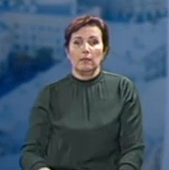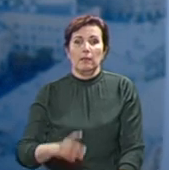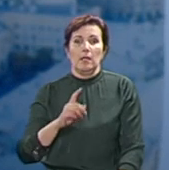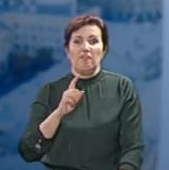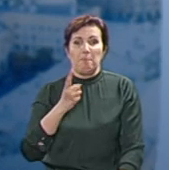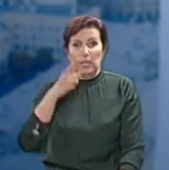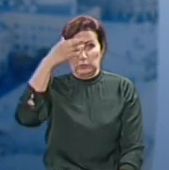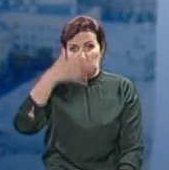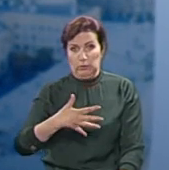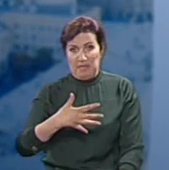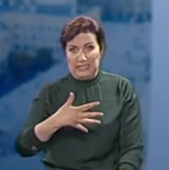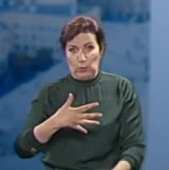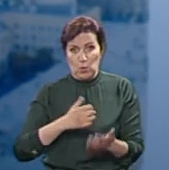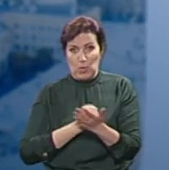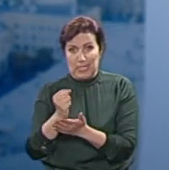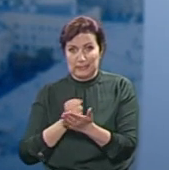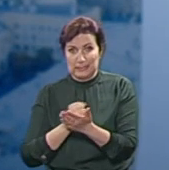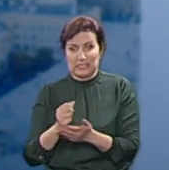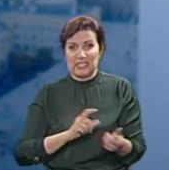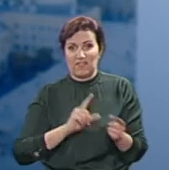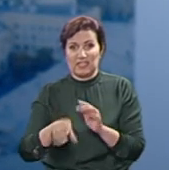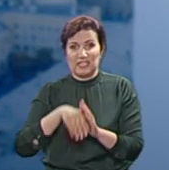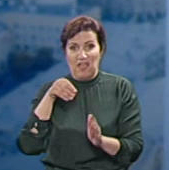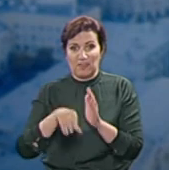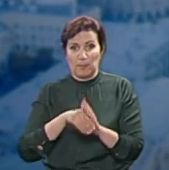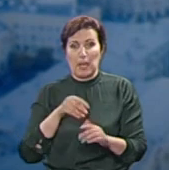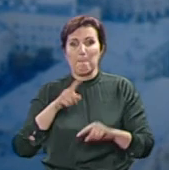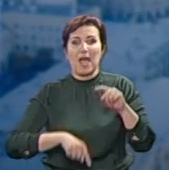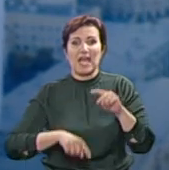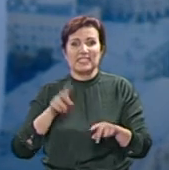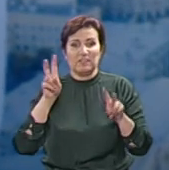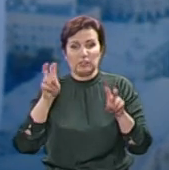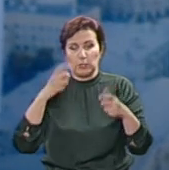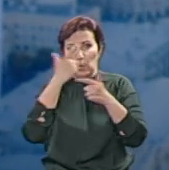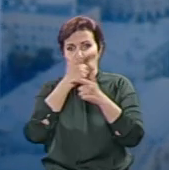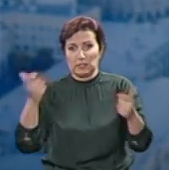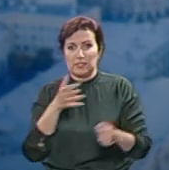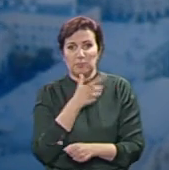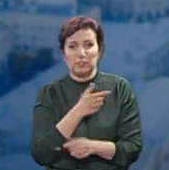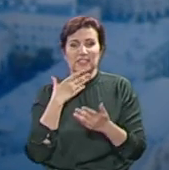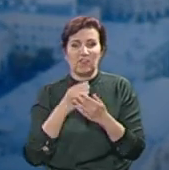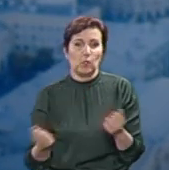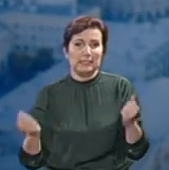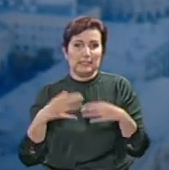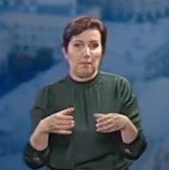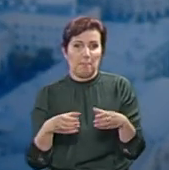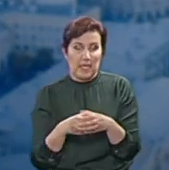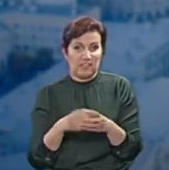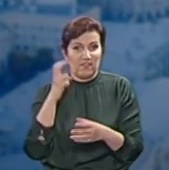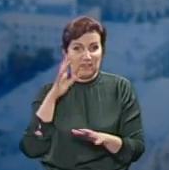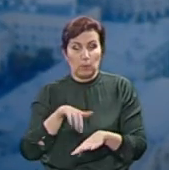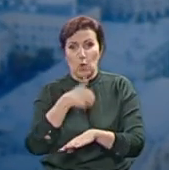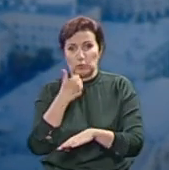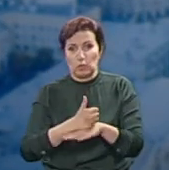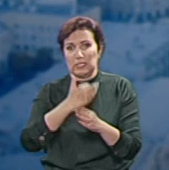Першу п'ятірку кандидатів у депутати, з якими піде на парламентські вибори, «Батьківщина» оголосили під час свого з'їзду партії в Києві.